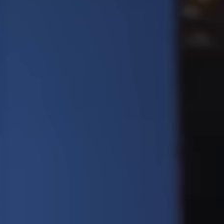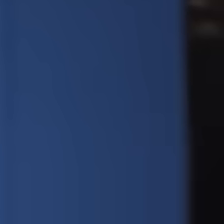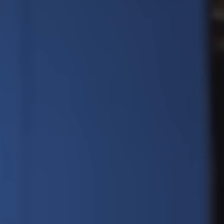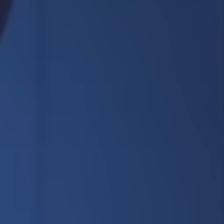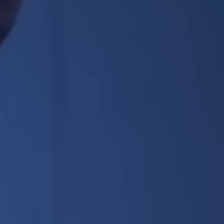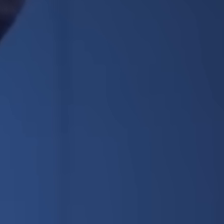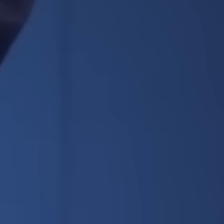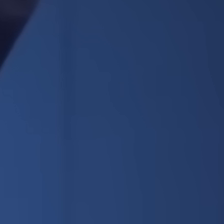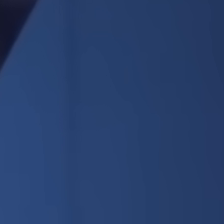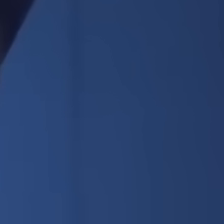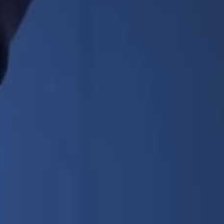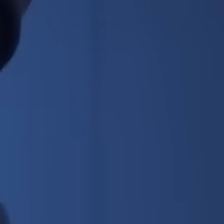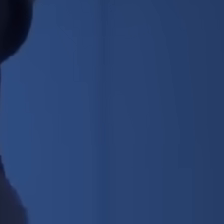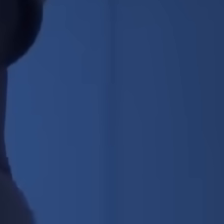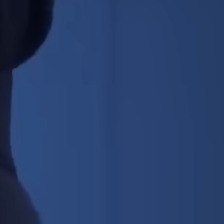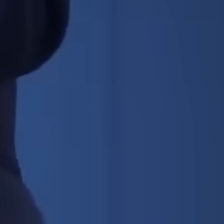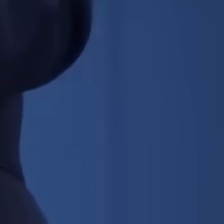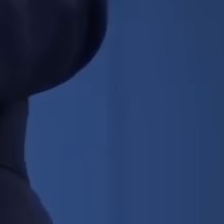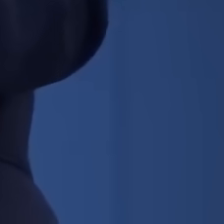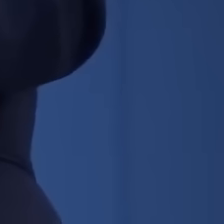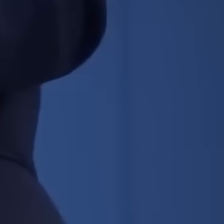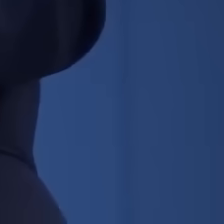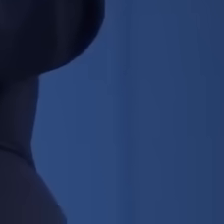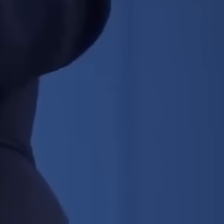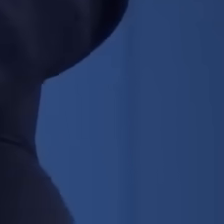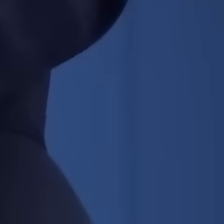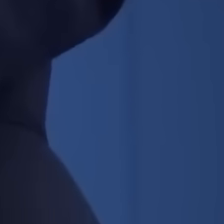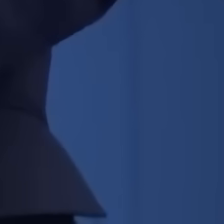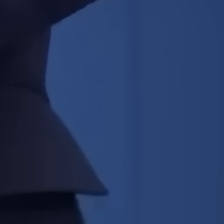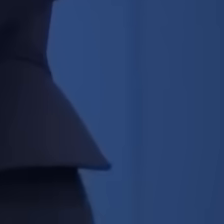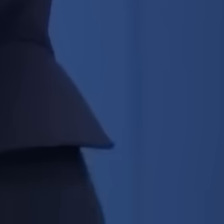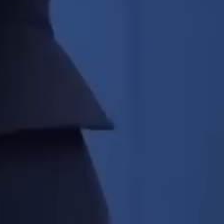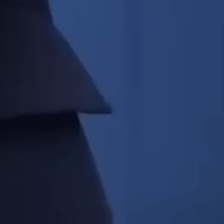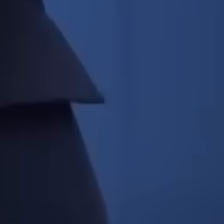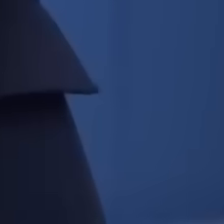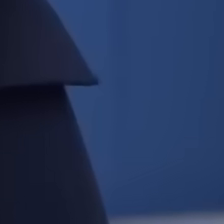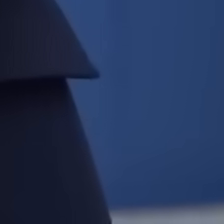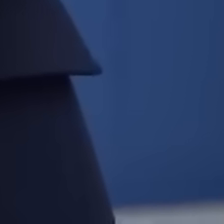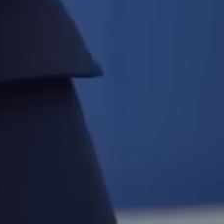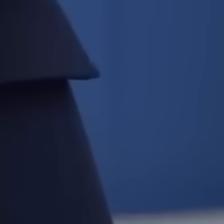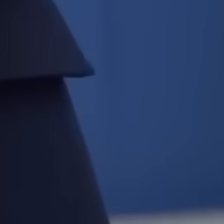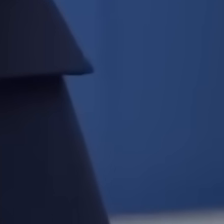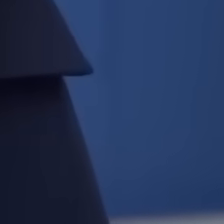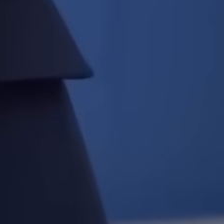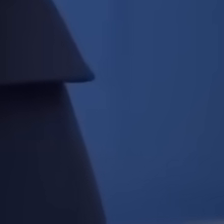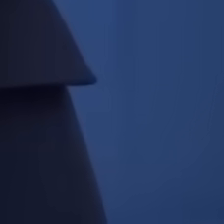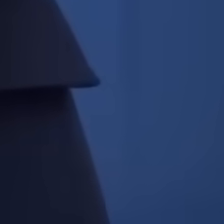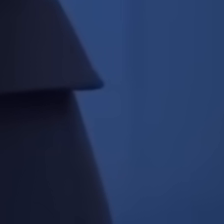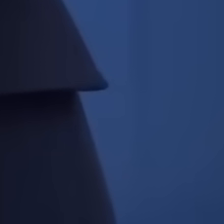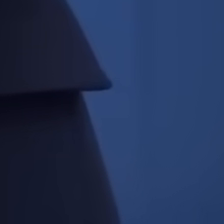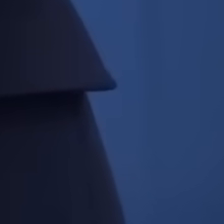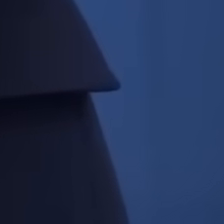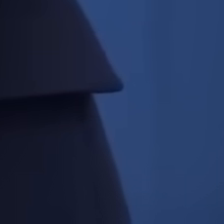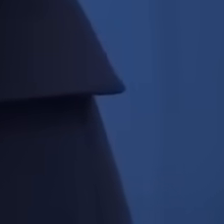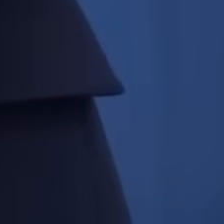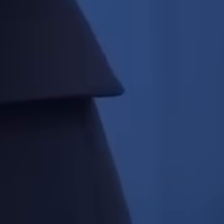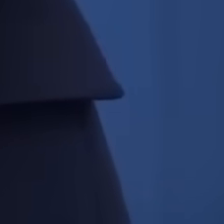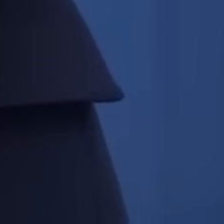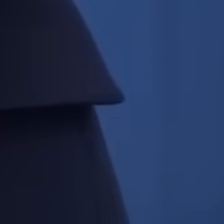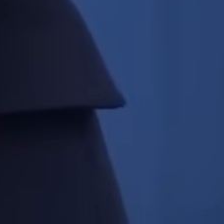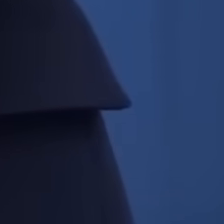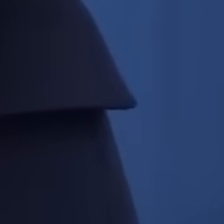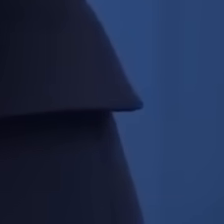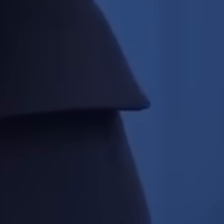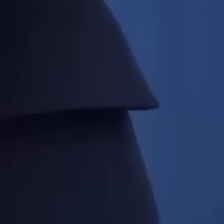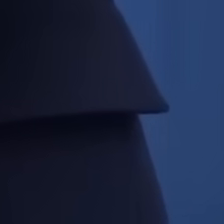실탄을 장전할 수 없고 실탄이 나가지 않는 모형 총입니다 네네 그니까 평소에 김재희 선수가 이걸로 연습을 하고